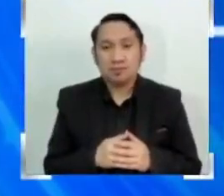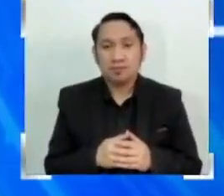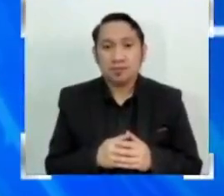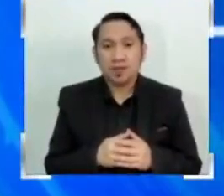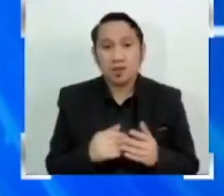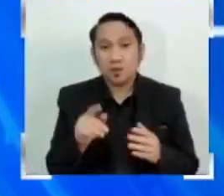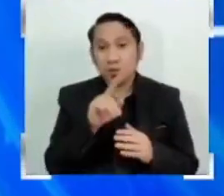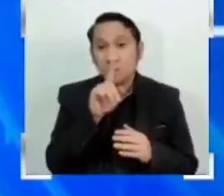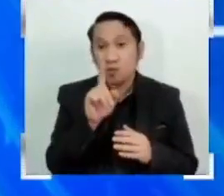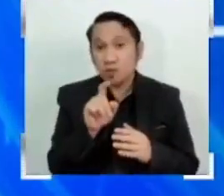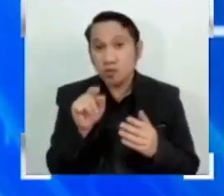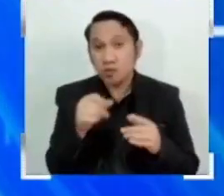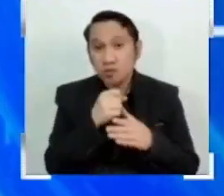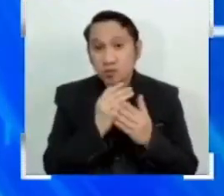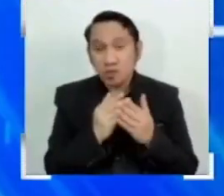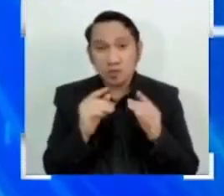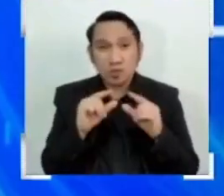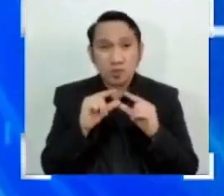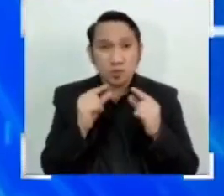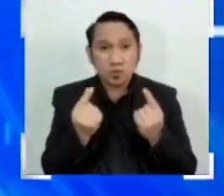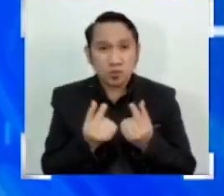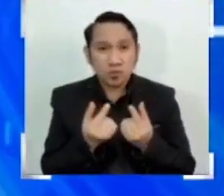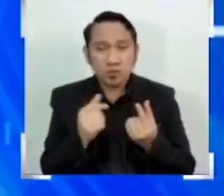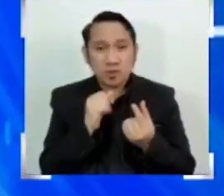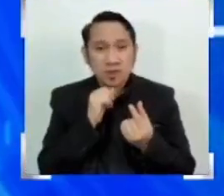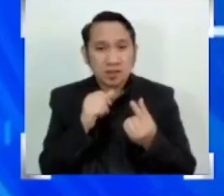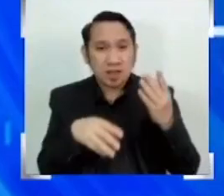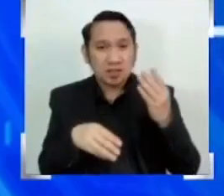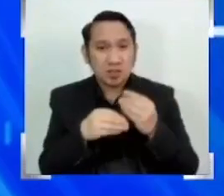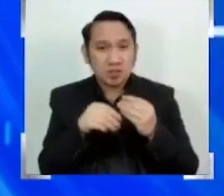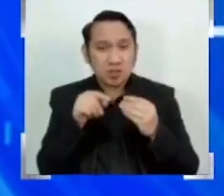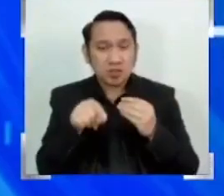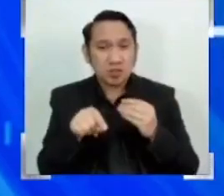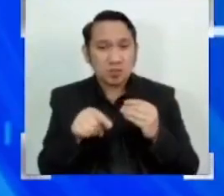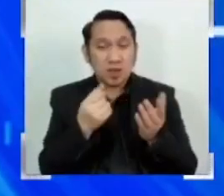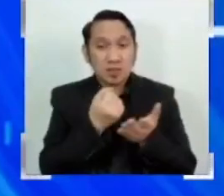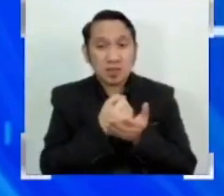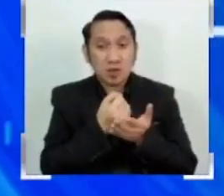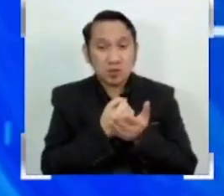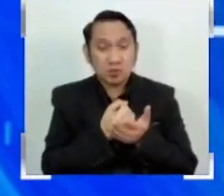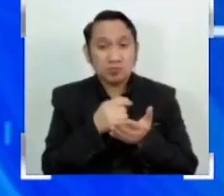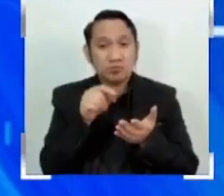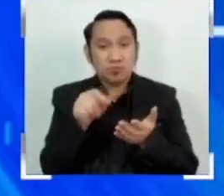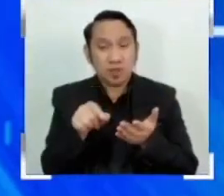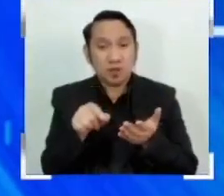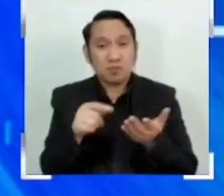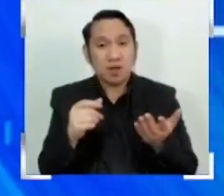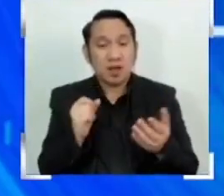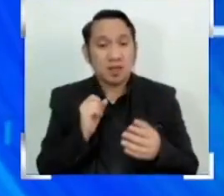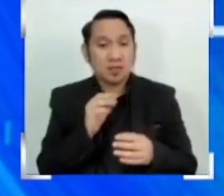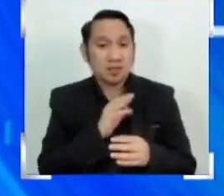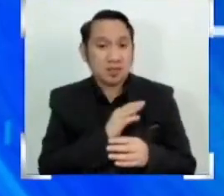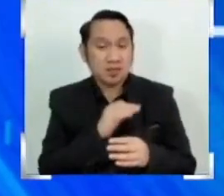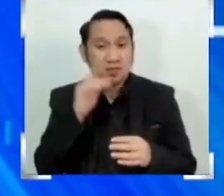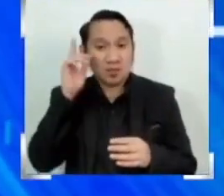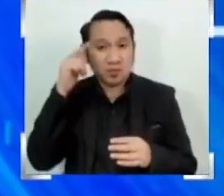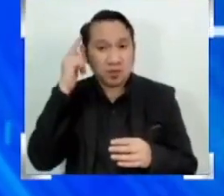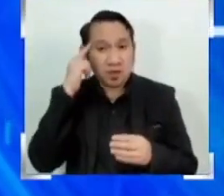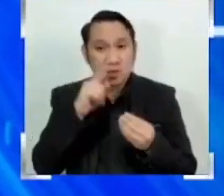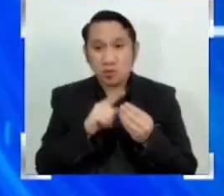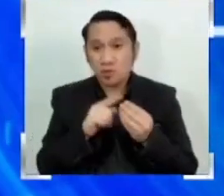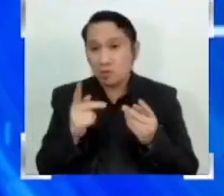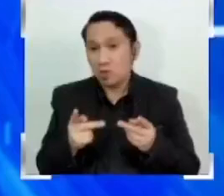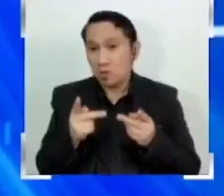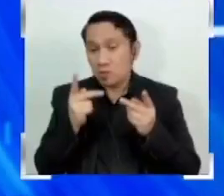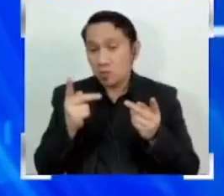Kinikwestiyona ng grupo kung bakit hindi kasama ang dagdag sweldo ng mga kawanin ng gobyerno sa 2024 proposed national budget. Ang